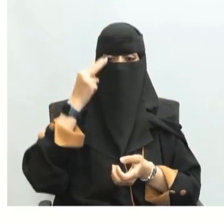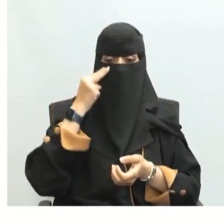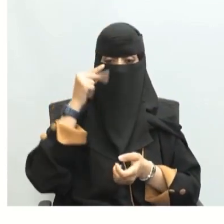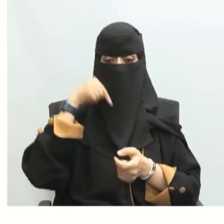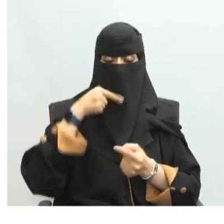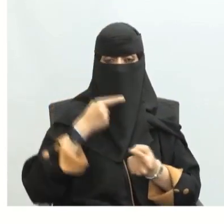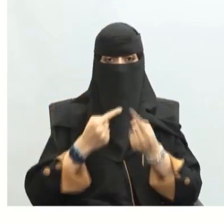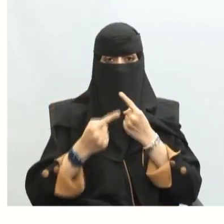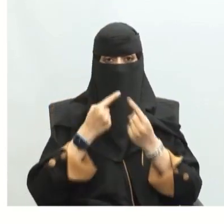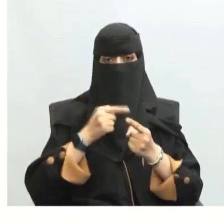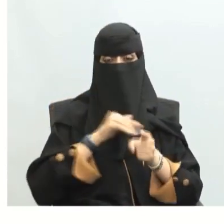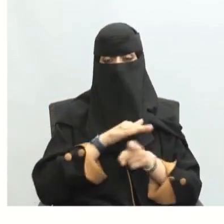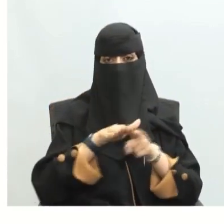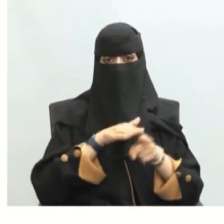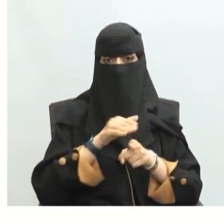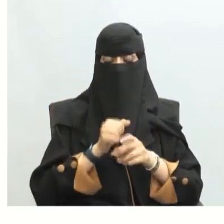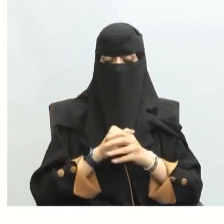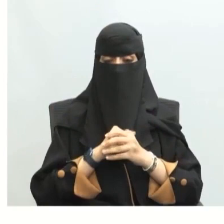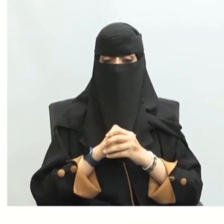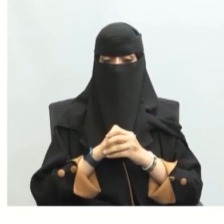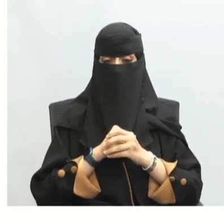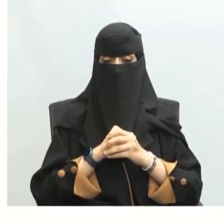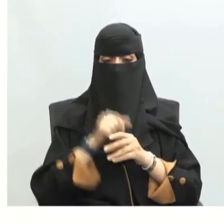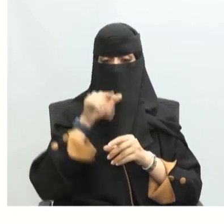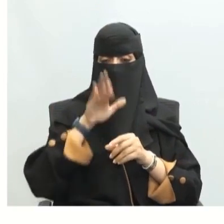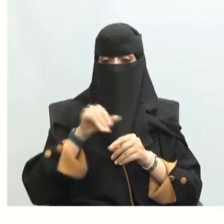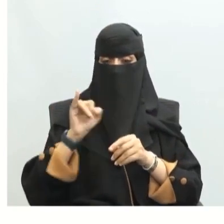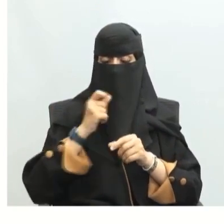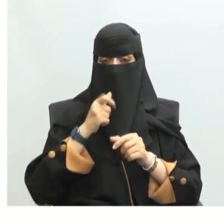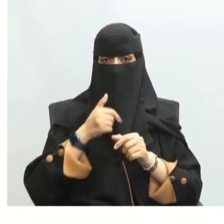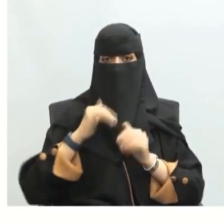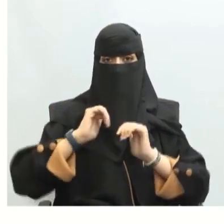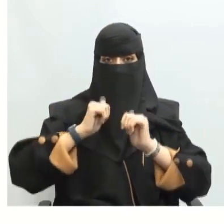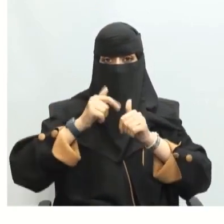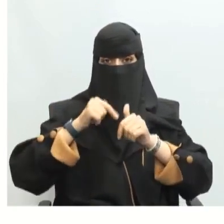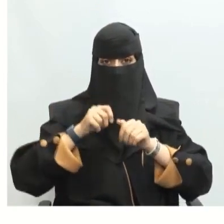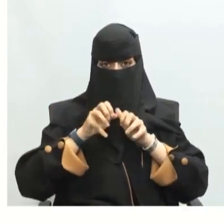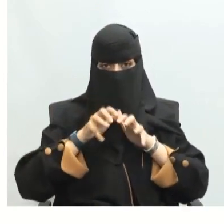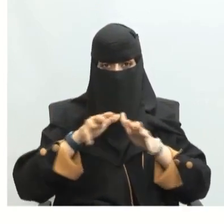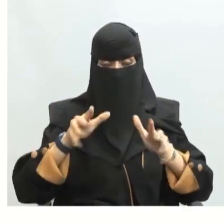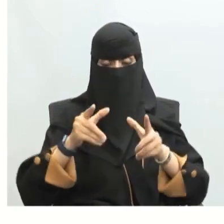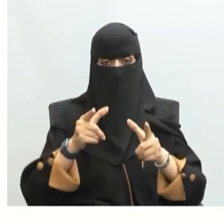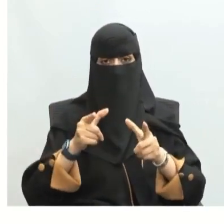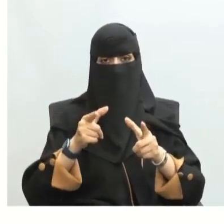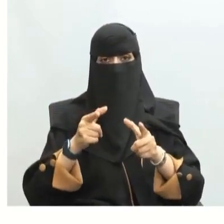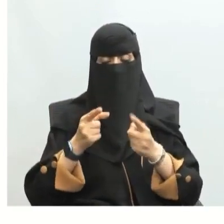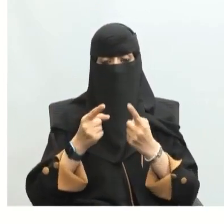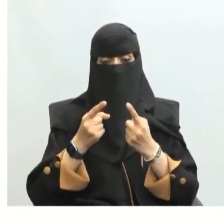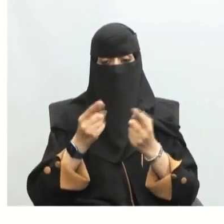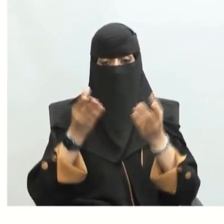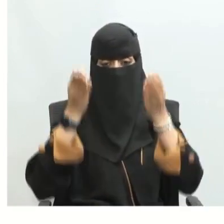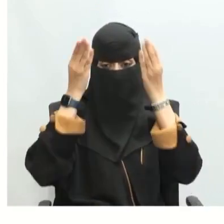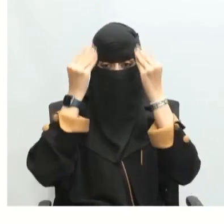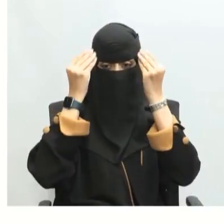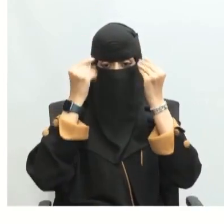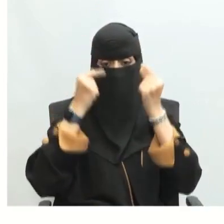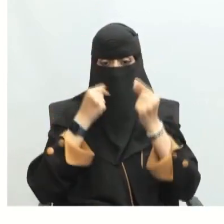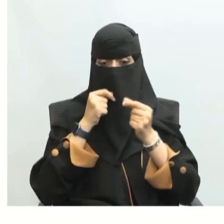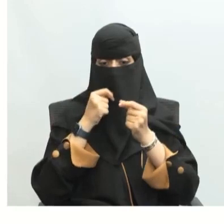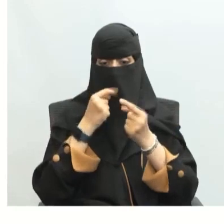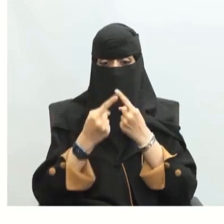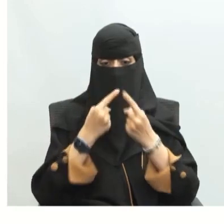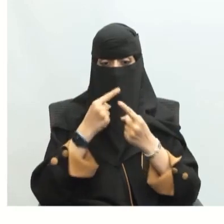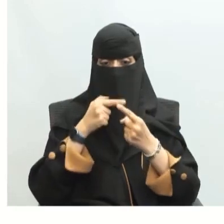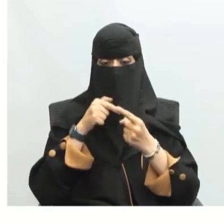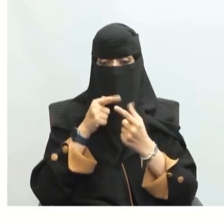احسنتم من اجل نشر ثقافه الحوار وذكرنا انها ثقافه